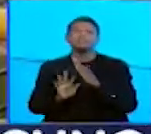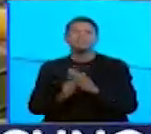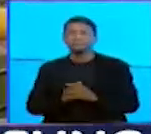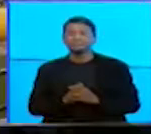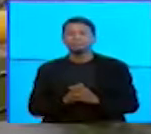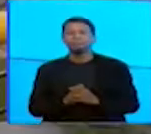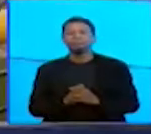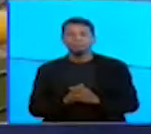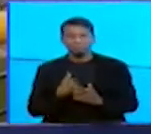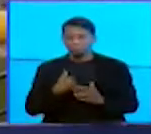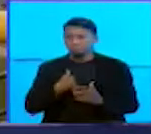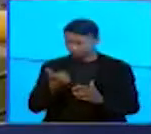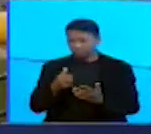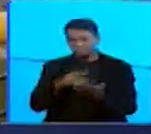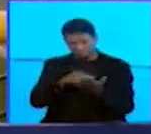karena dapat